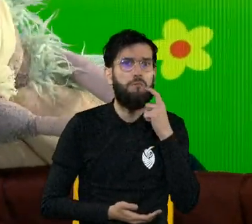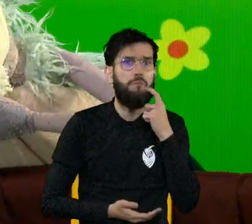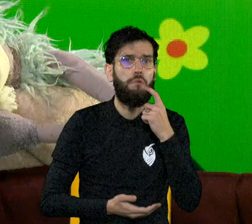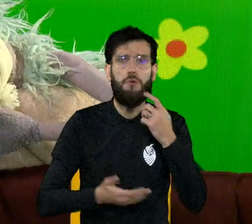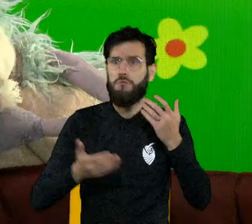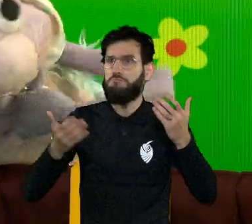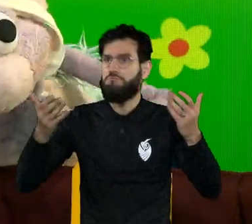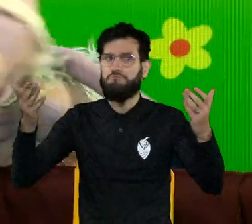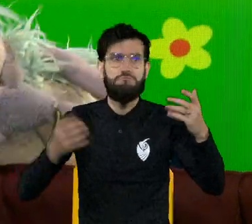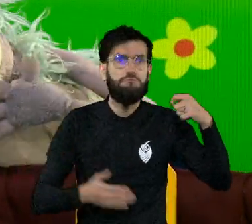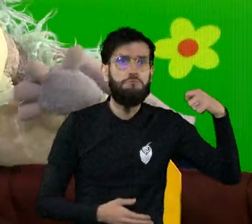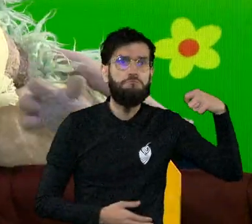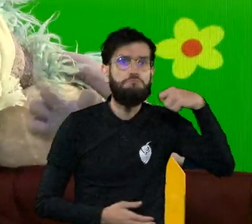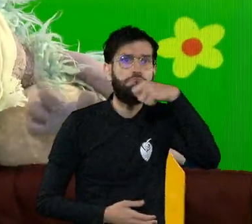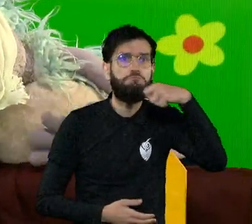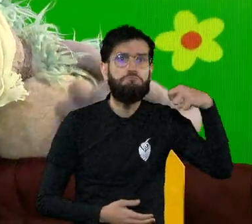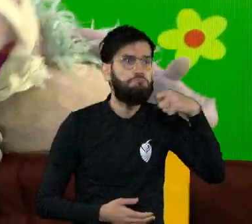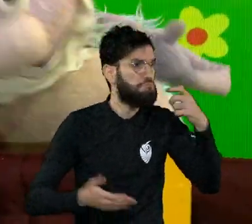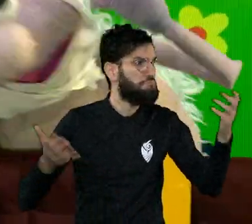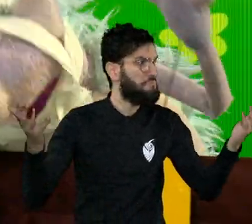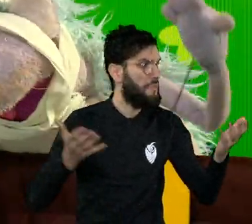zubnú Kefku Elišku.